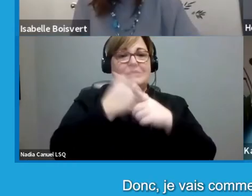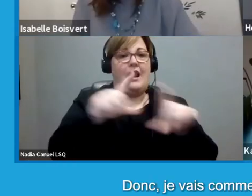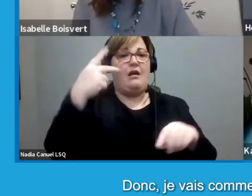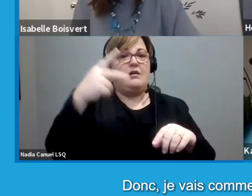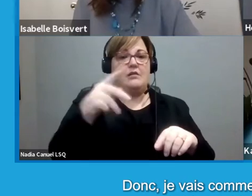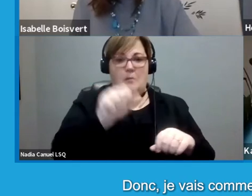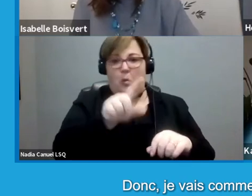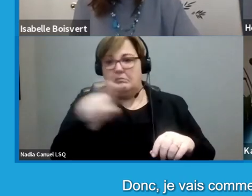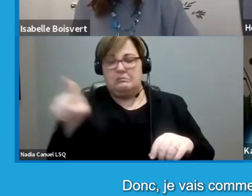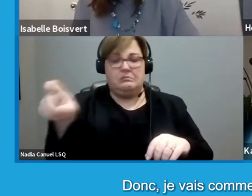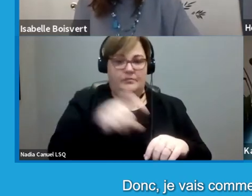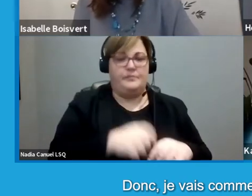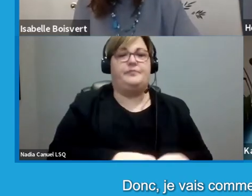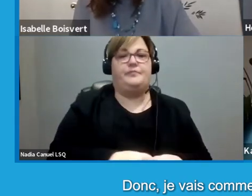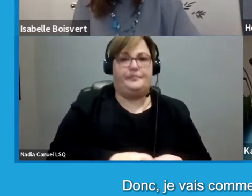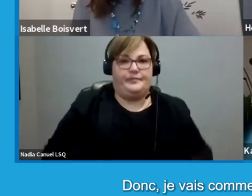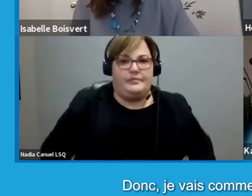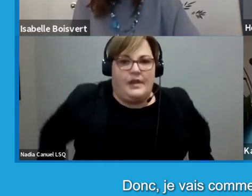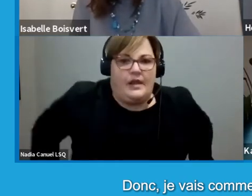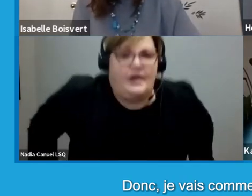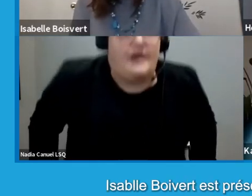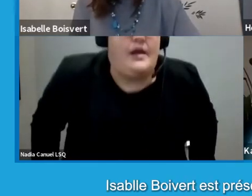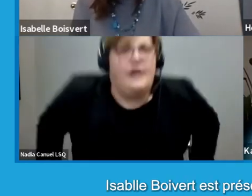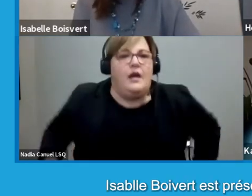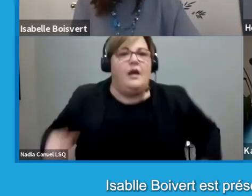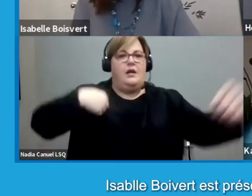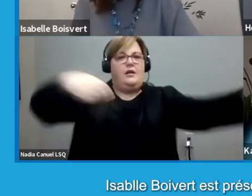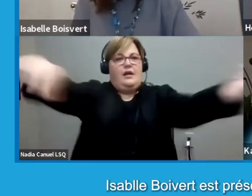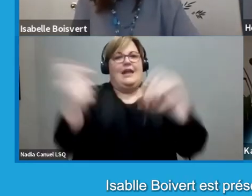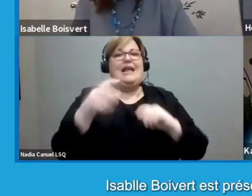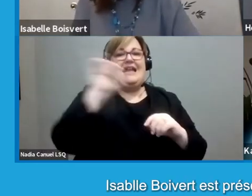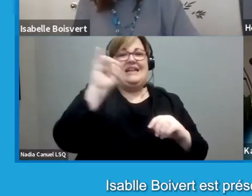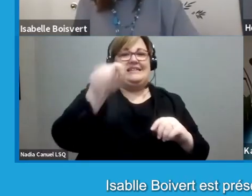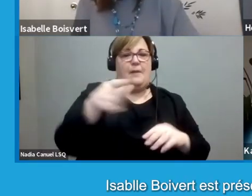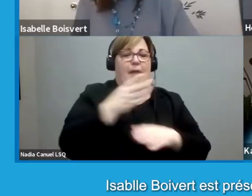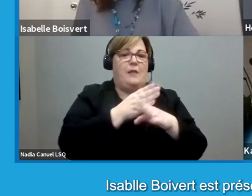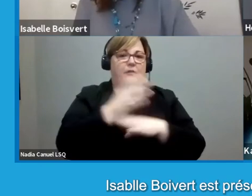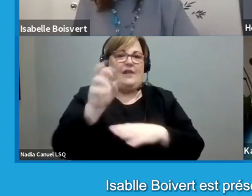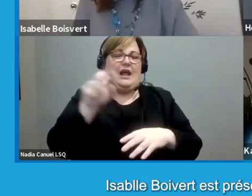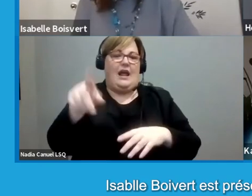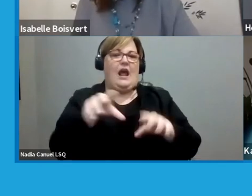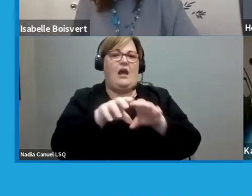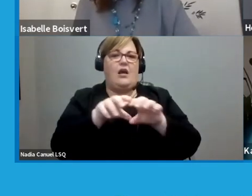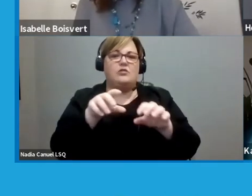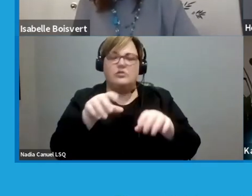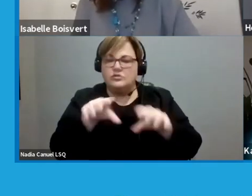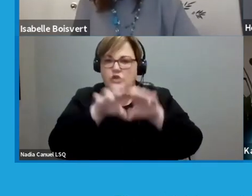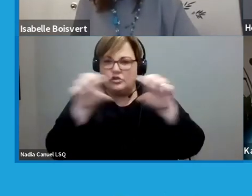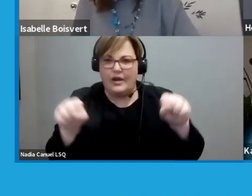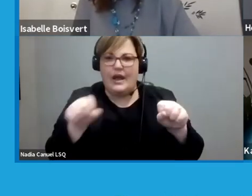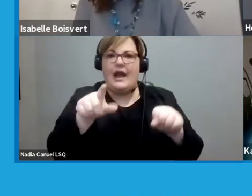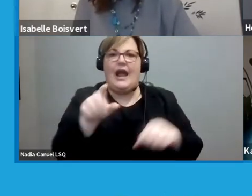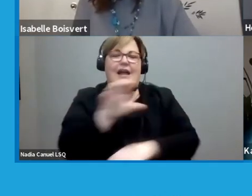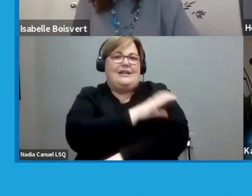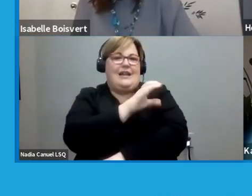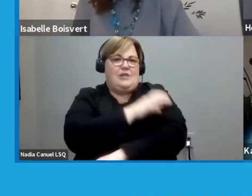Donc, je vais commencer par vous lire la biographie d'Isabelle. Isabelle Boisvert est présentement doctorante en psychologie à l'UQAM. Elle est clinicienne